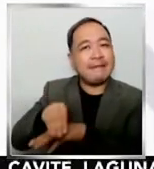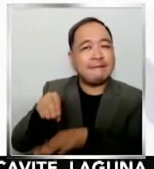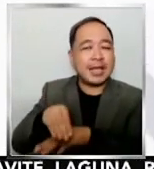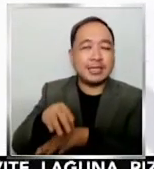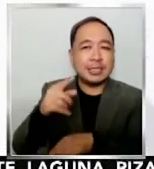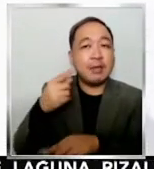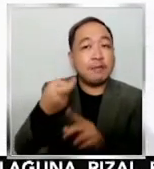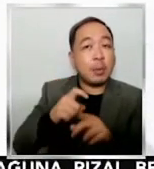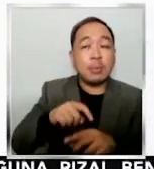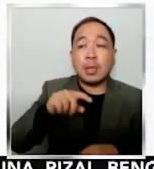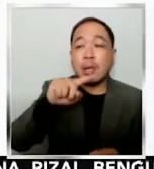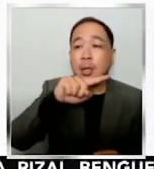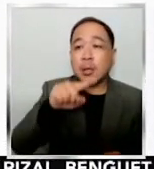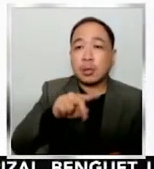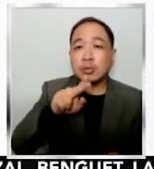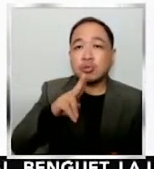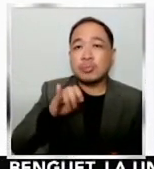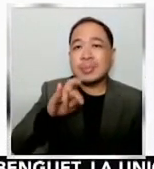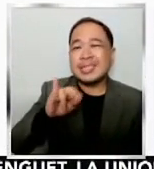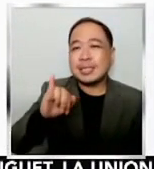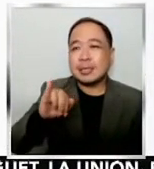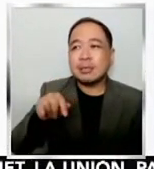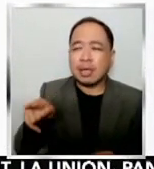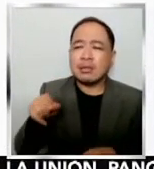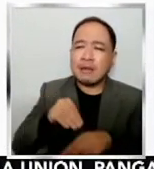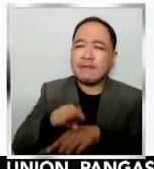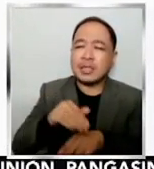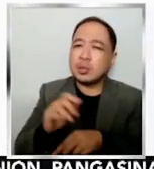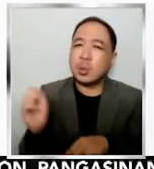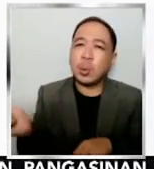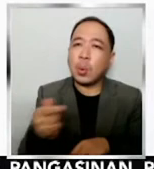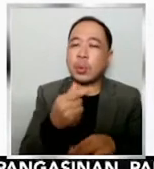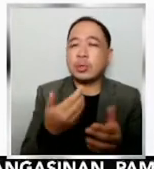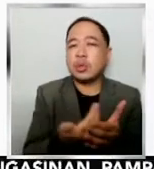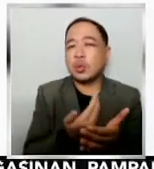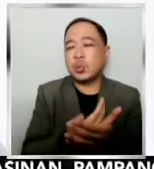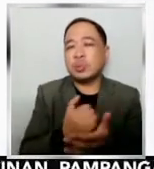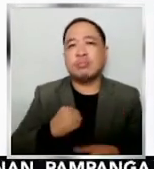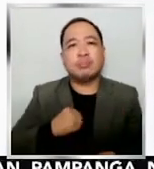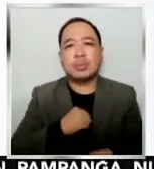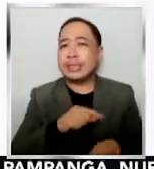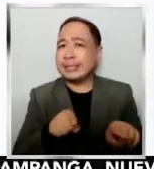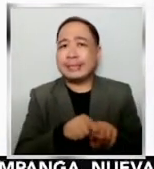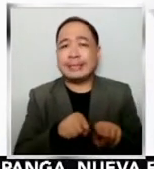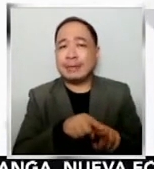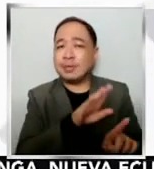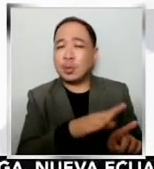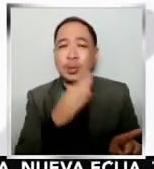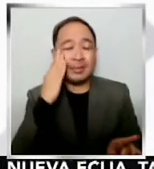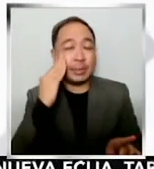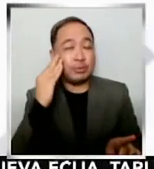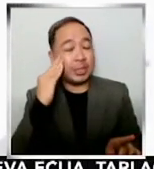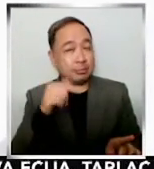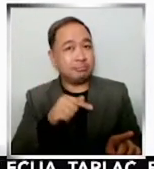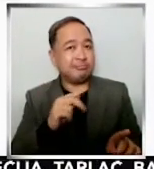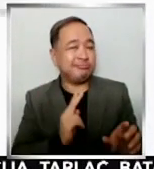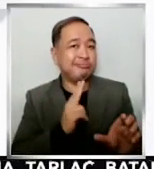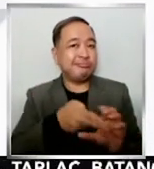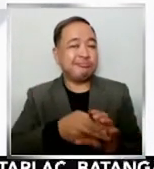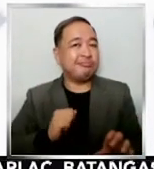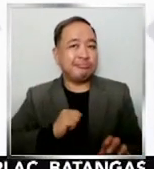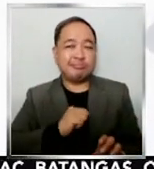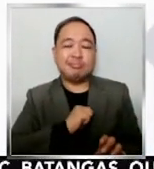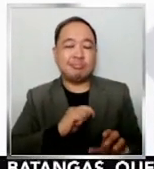bagitong senador. Ganun din daw ang kinailangan niyang gawin nung maging senador siya sa unang pagkakataon. Sabi ni Zubiri, hindi raw sila dapat pagsabungin